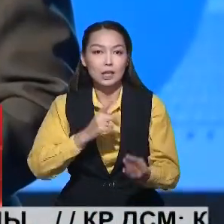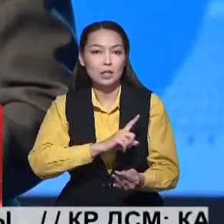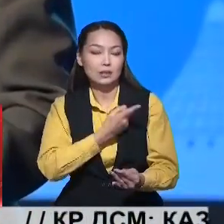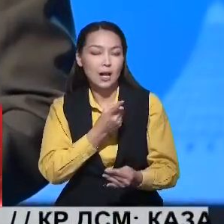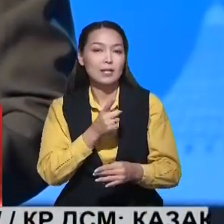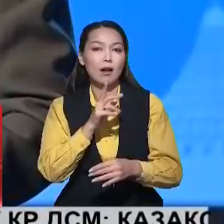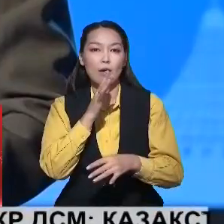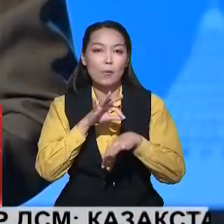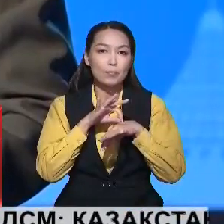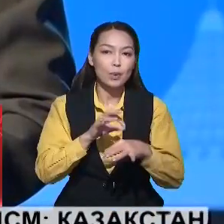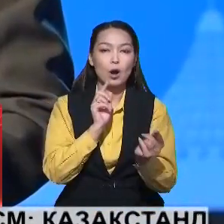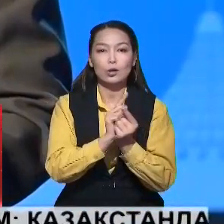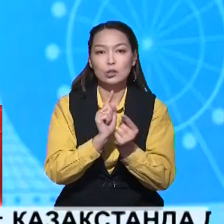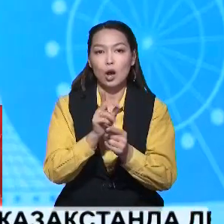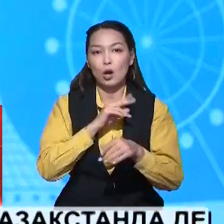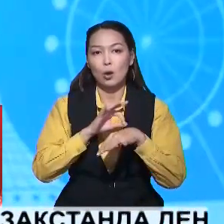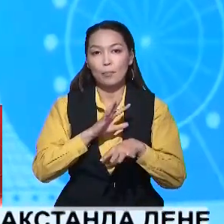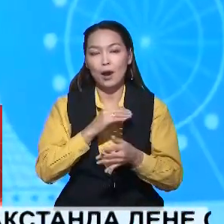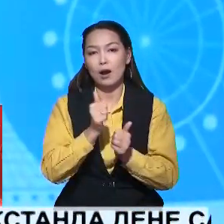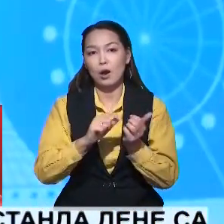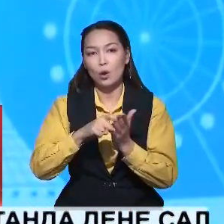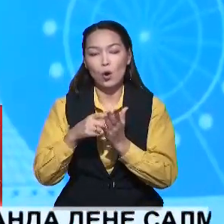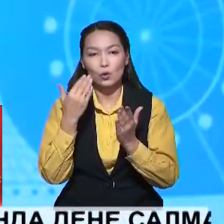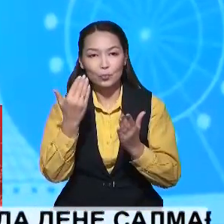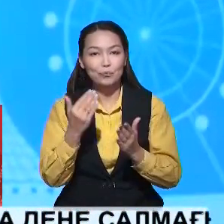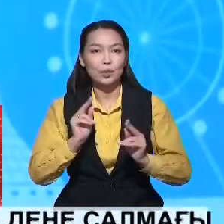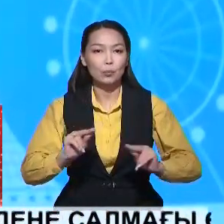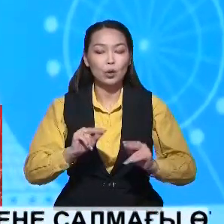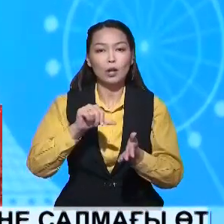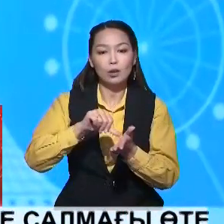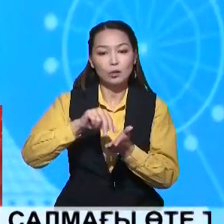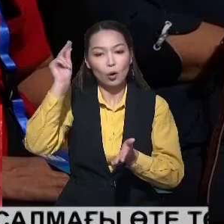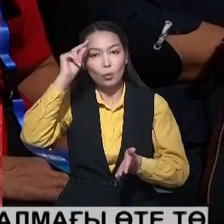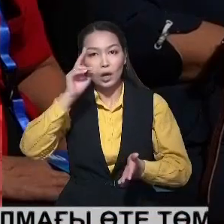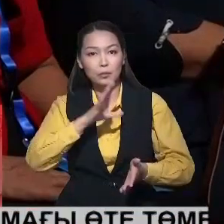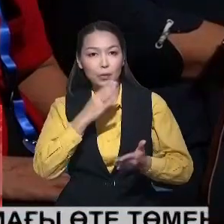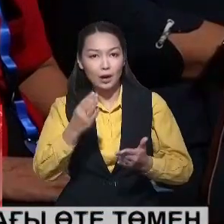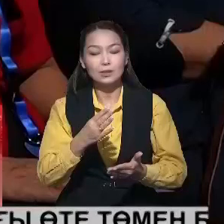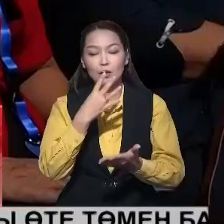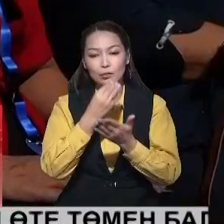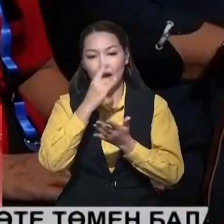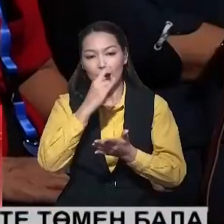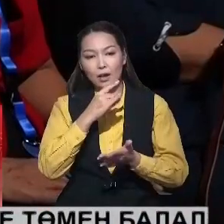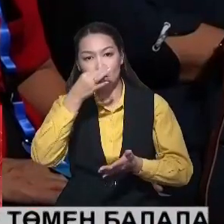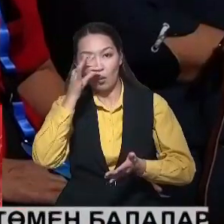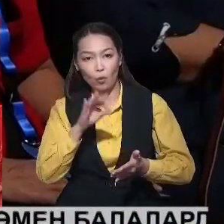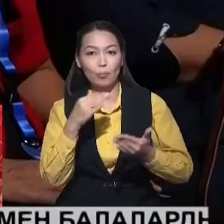мен кездесулер болды. Әр бөлімде мұғалімдер түрлі оқыту әдістемелерін үйренді. Сондай-ақ отандық тәжірибені көп